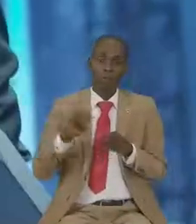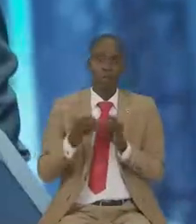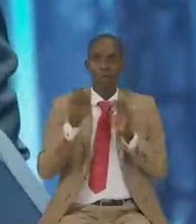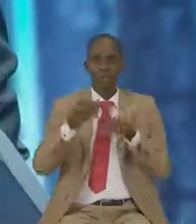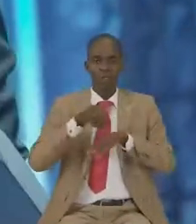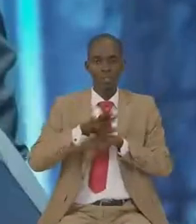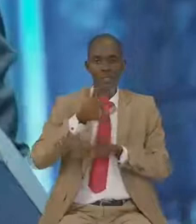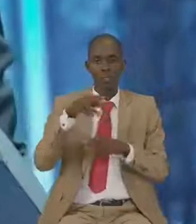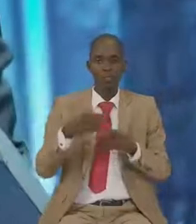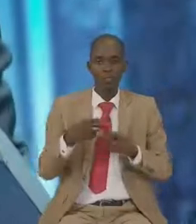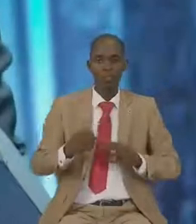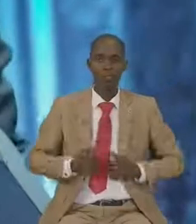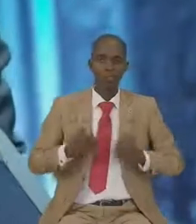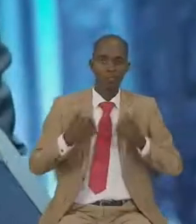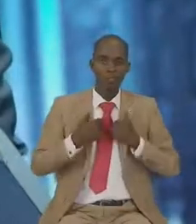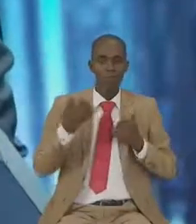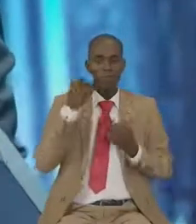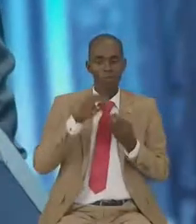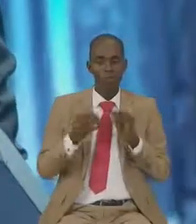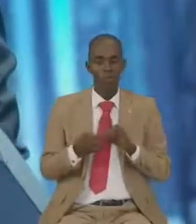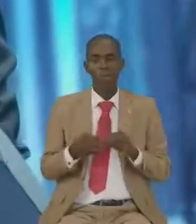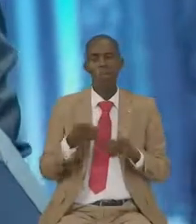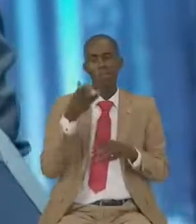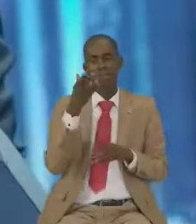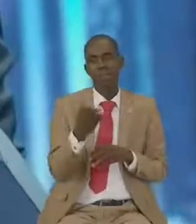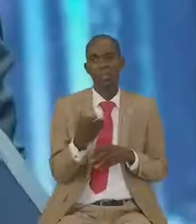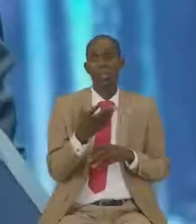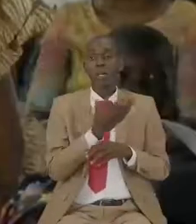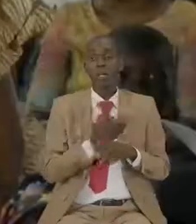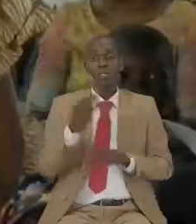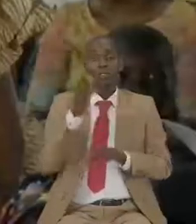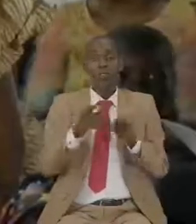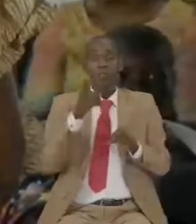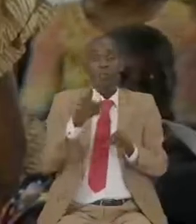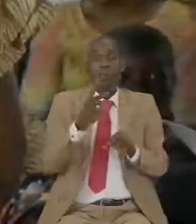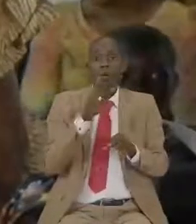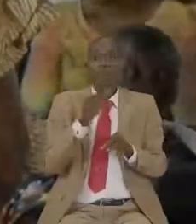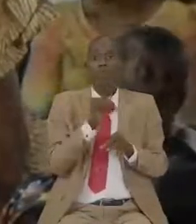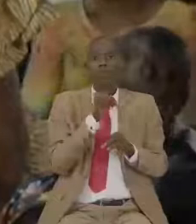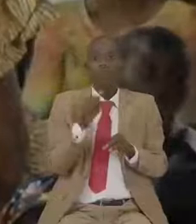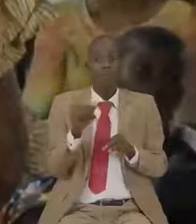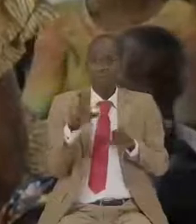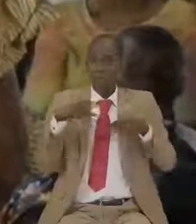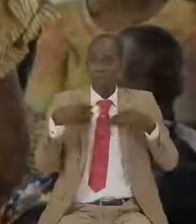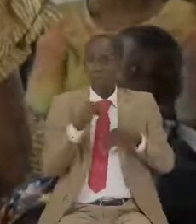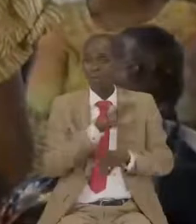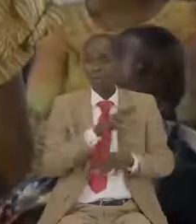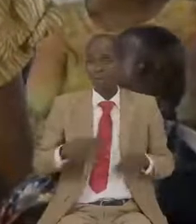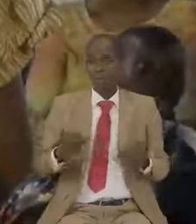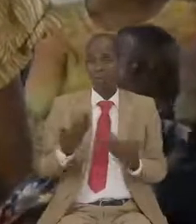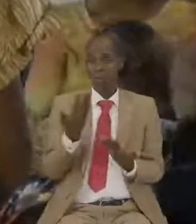C'est l'heure de parler au ciel. Que Seigneur, ce